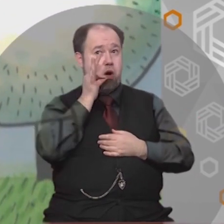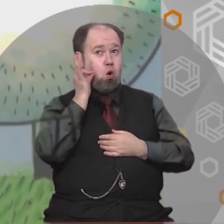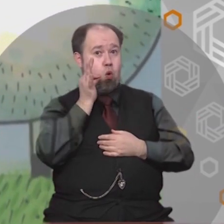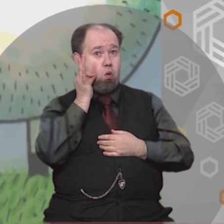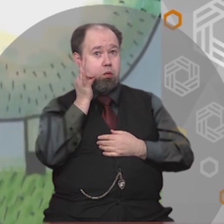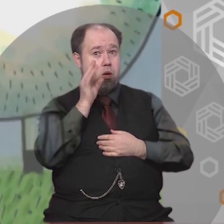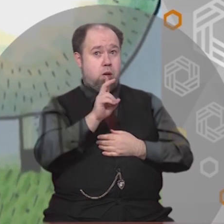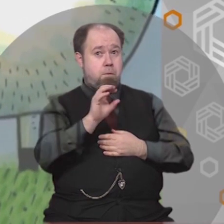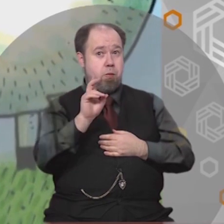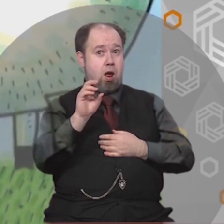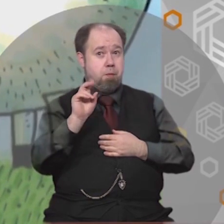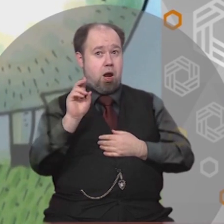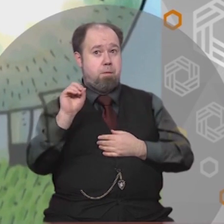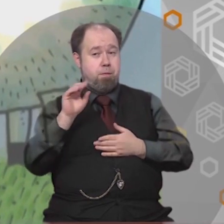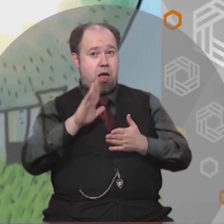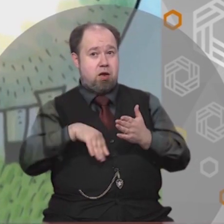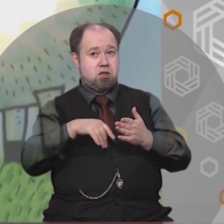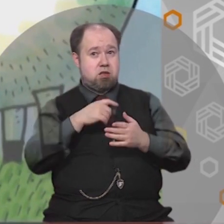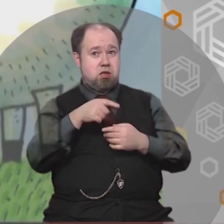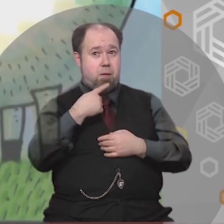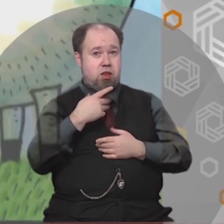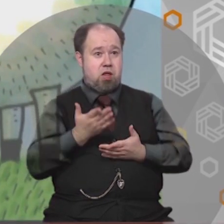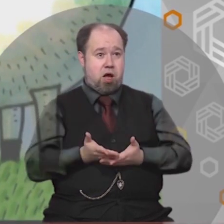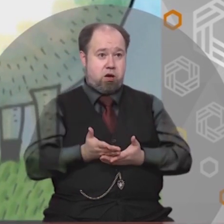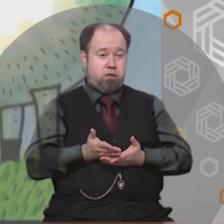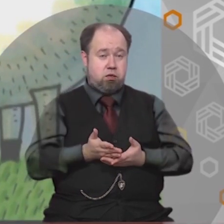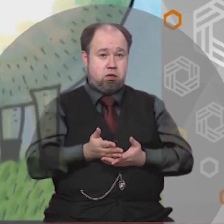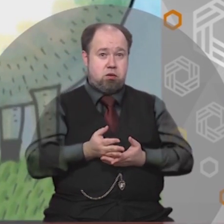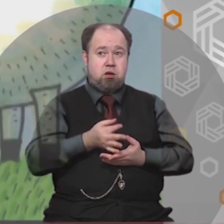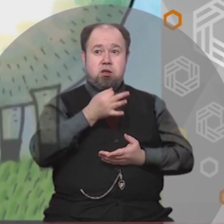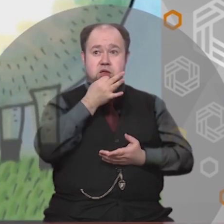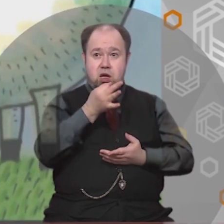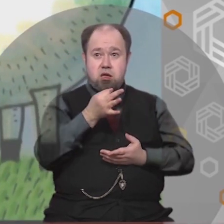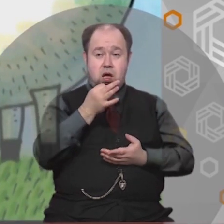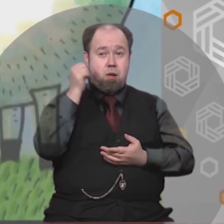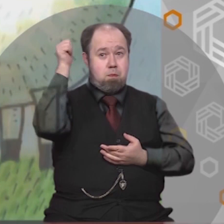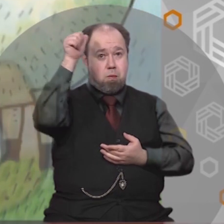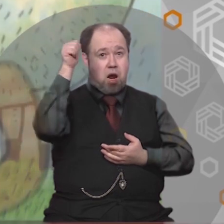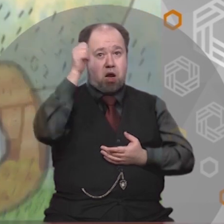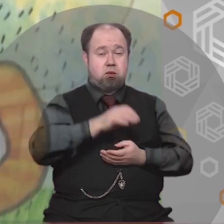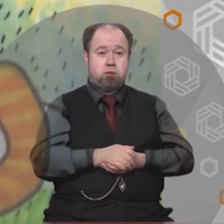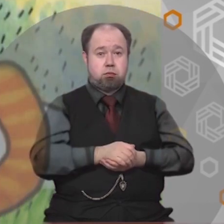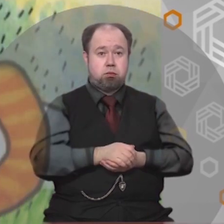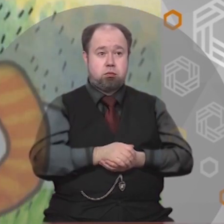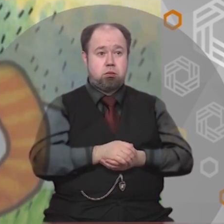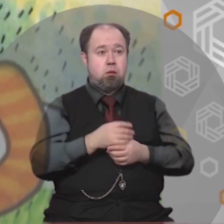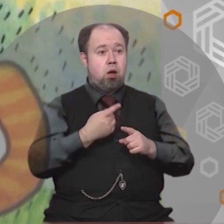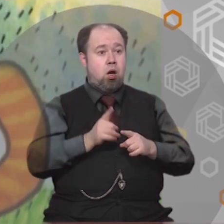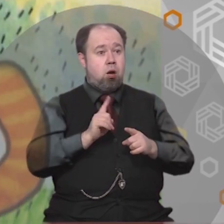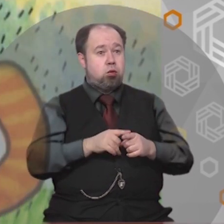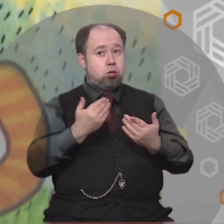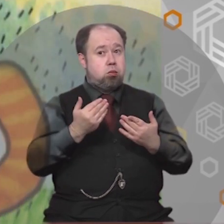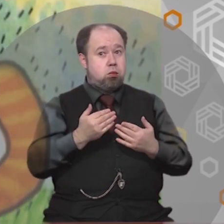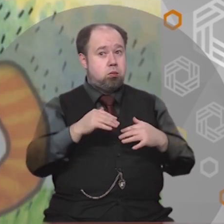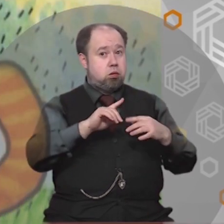кот. «Би-би-би-би-би без комментариев!» добавил баран. Почему-то